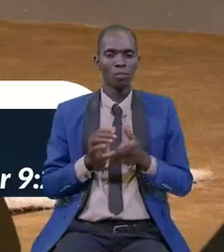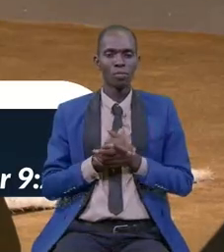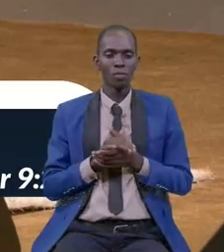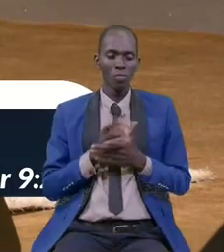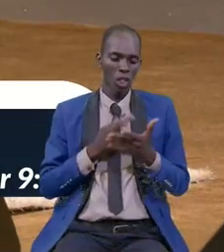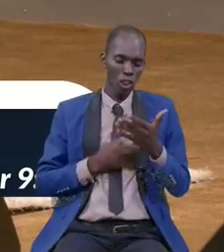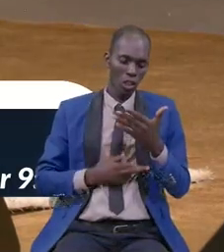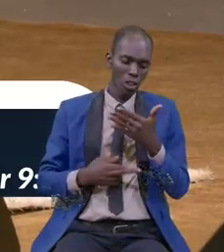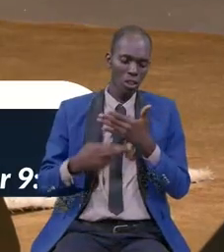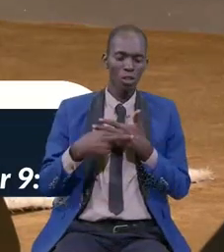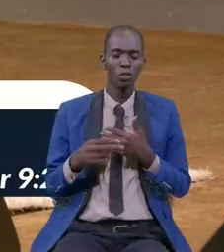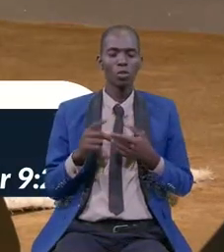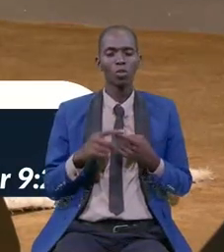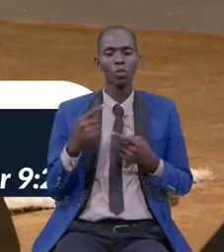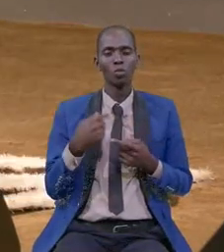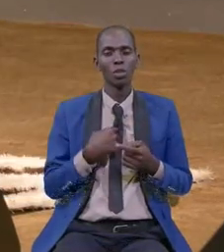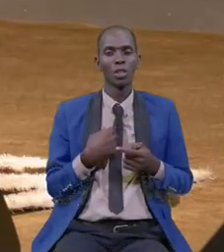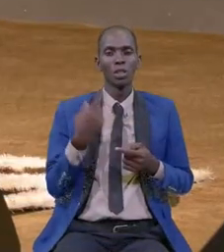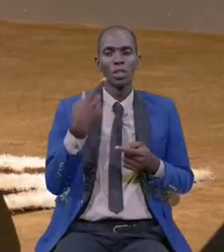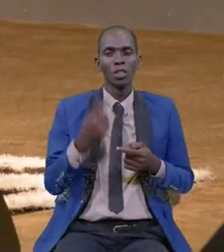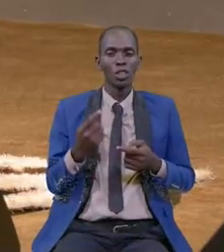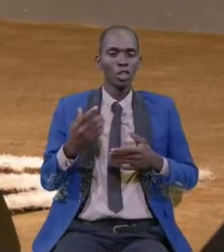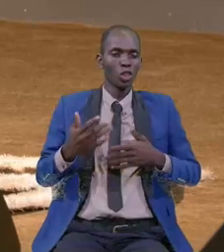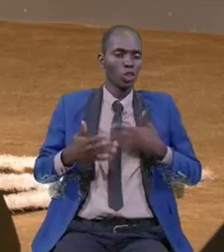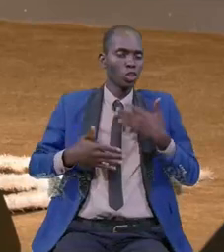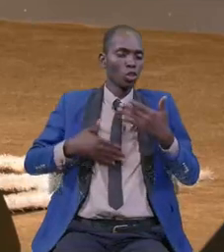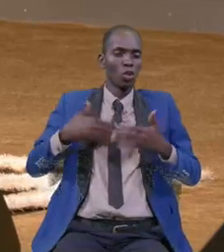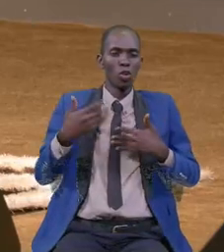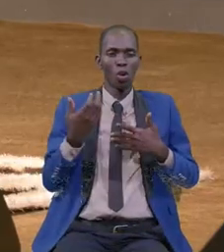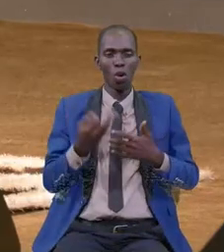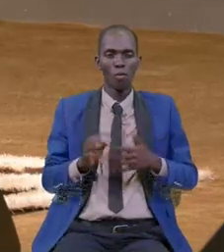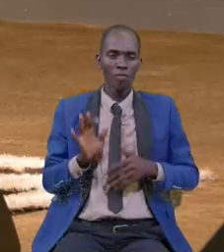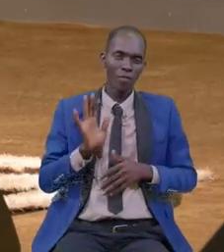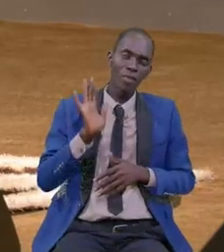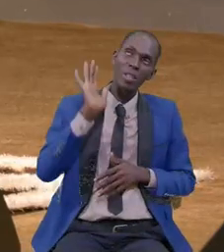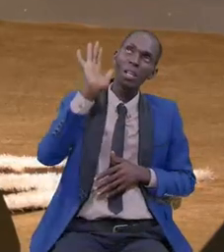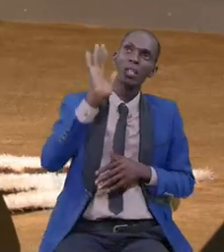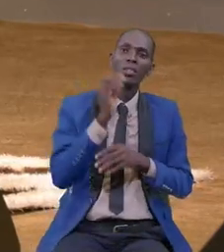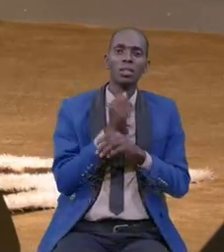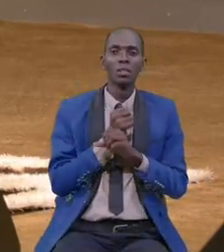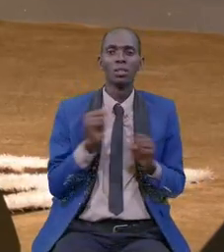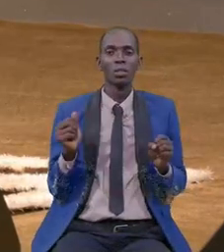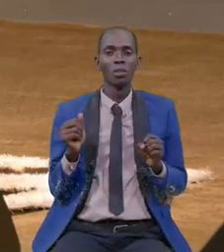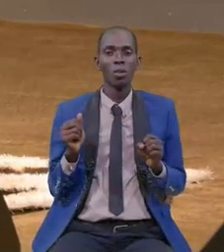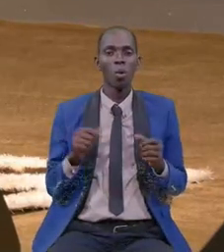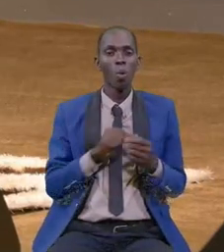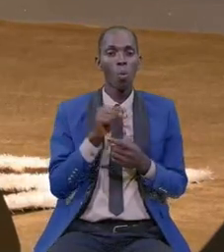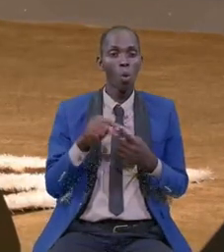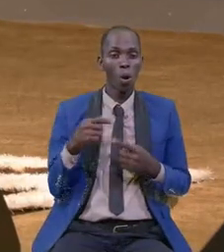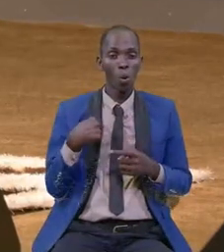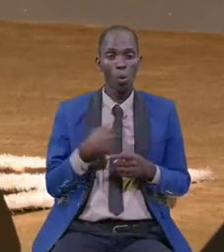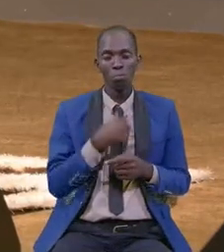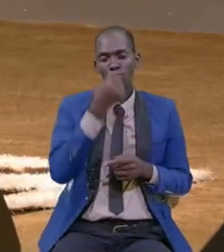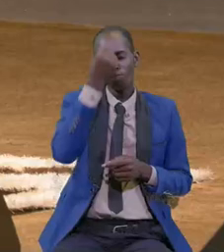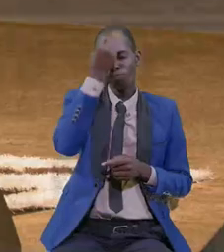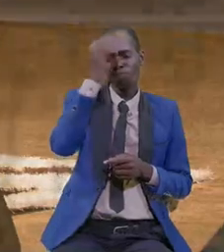second ne me rejette pas lo de ta face ne me retire pas ton Esprit Saint le verset 14 rends-moi la joie de de ton salut et qu'un